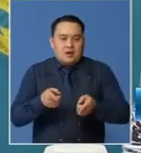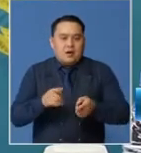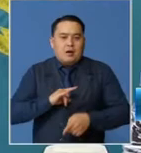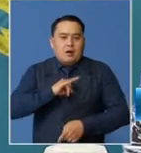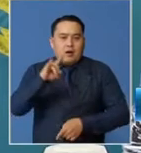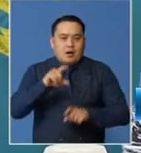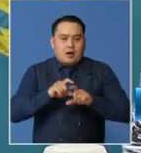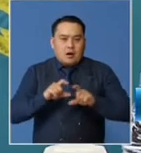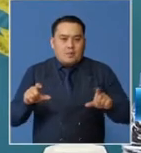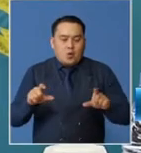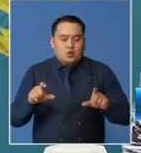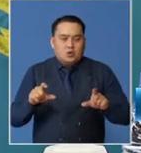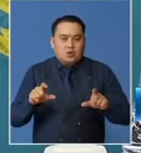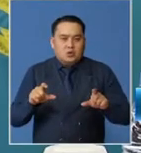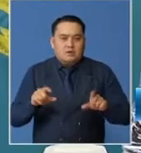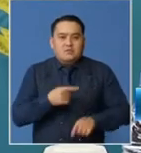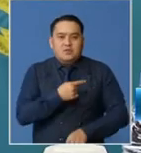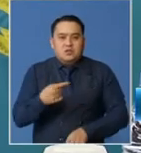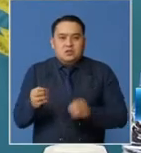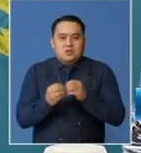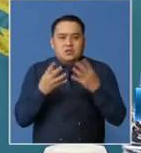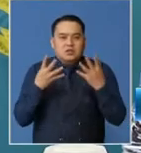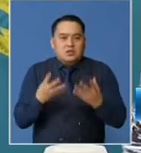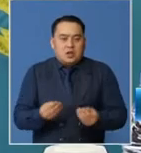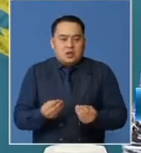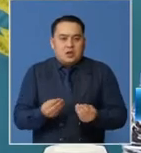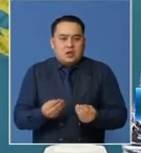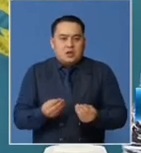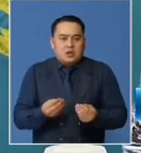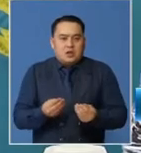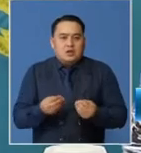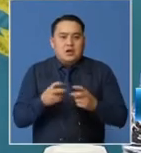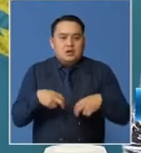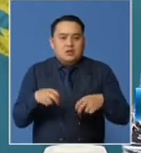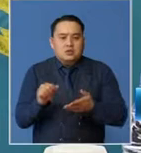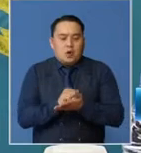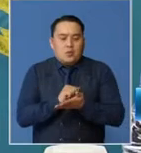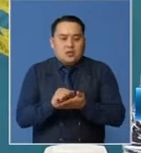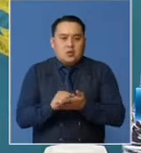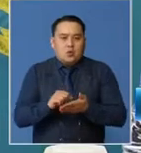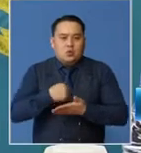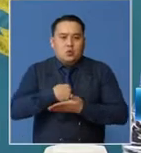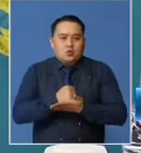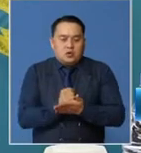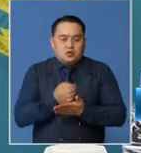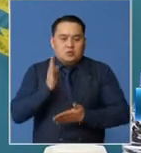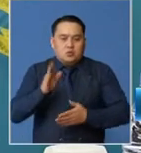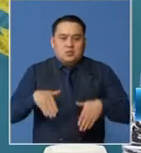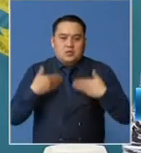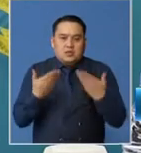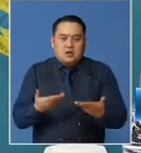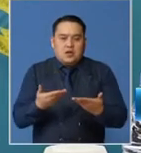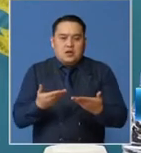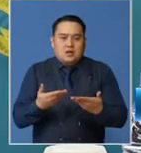аэропорту буквально вот в течение 10 дней должна выйти экспертиза. Тоже мы на уточнение его предъявим. А